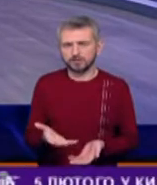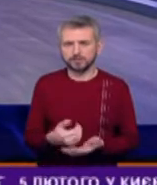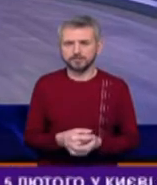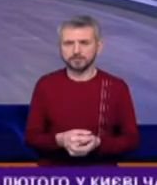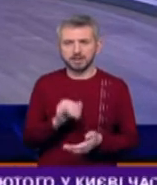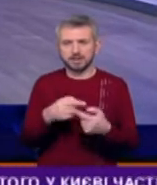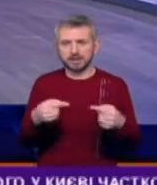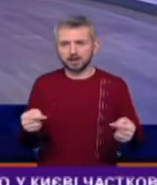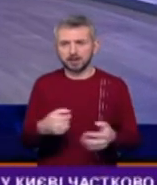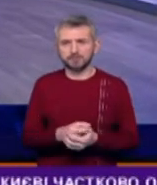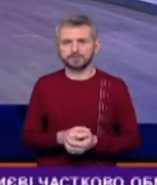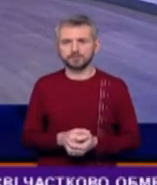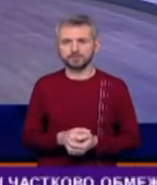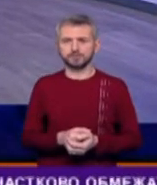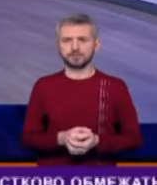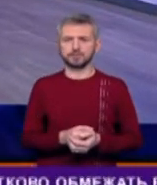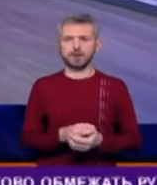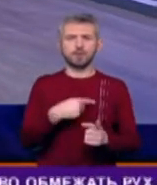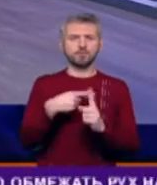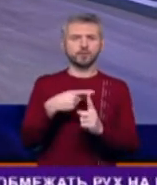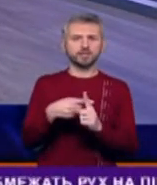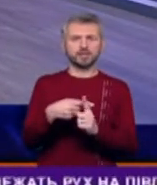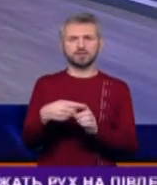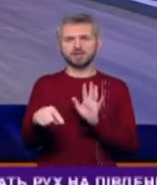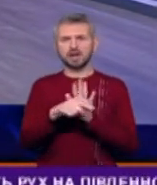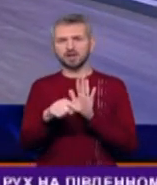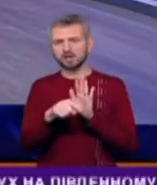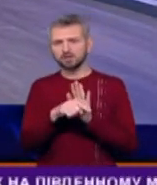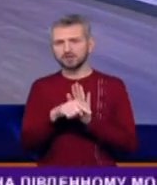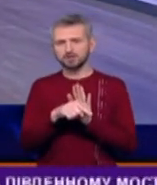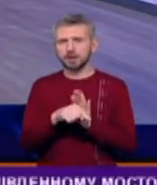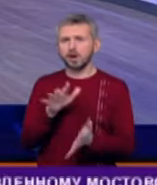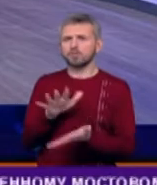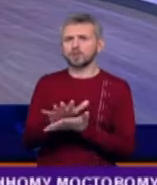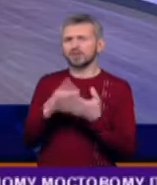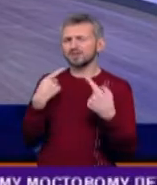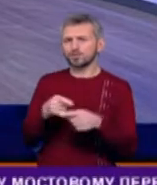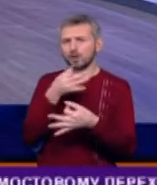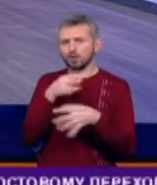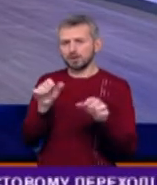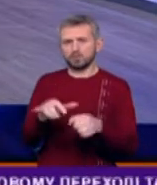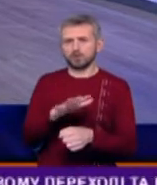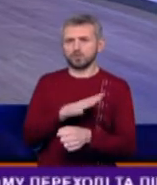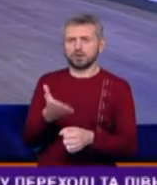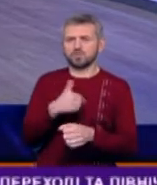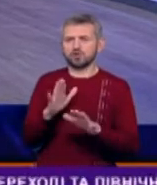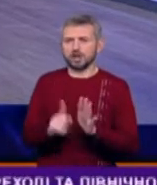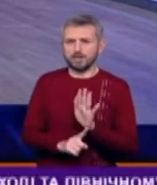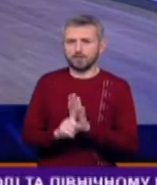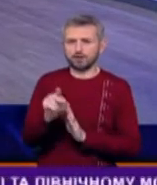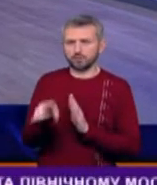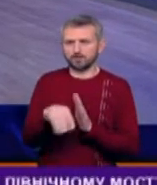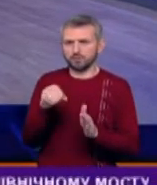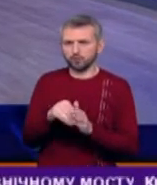і так далі. Тобто, якби позитив, негатив. Брудні технології, всяке може бути, і ми лише на початку фактично цієї